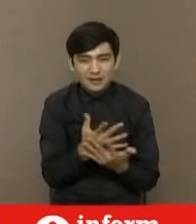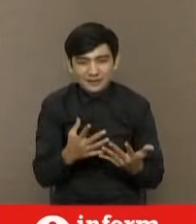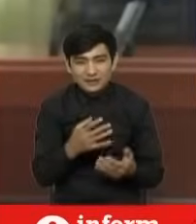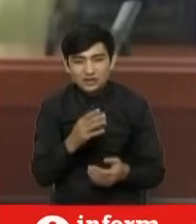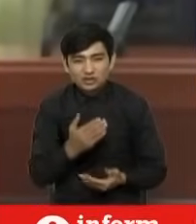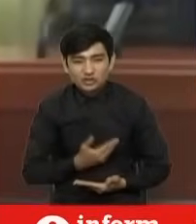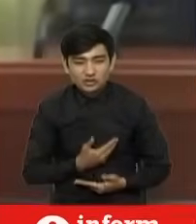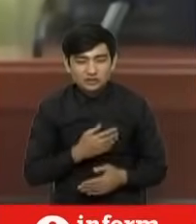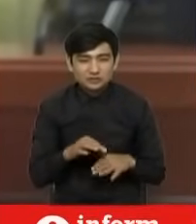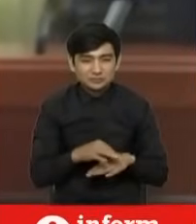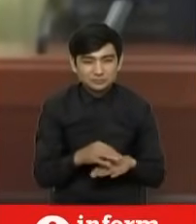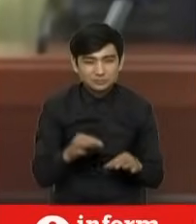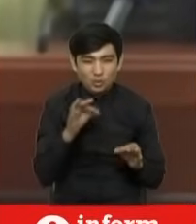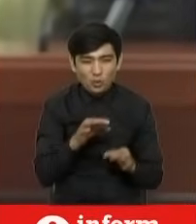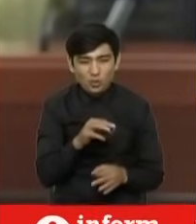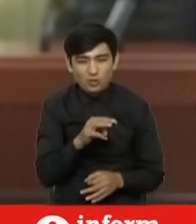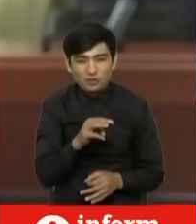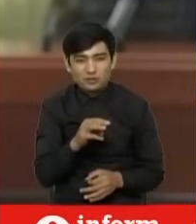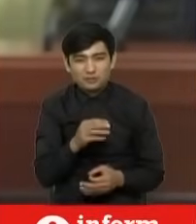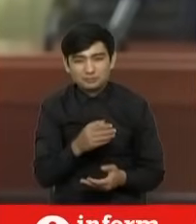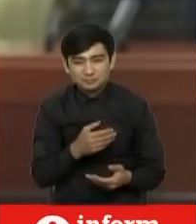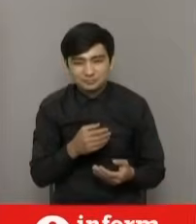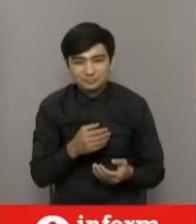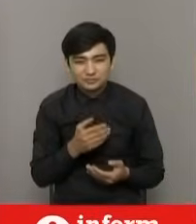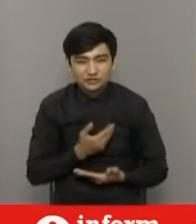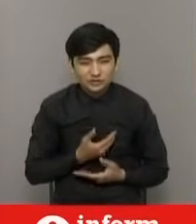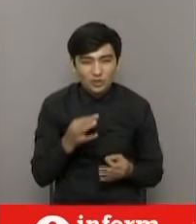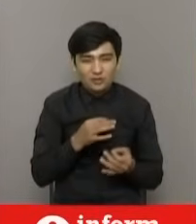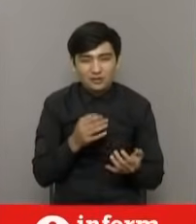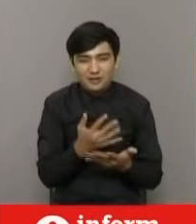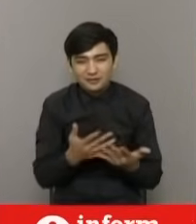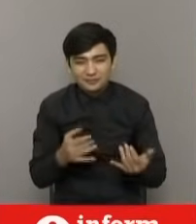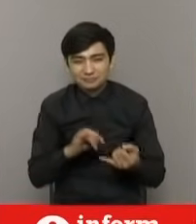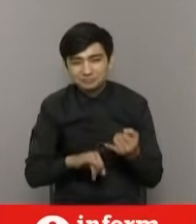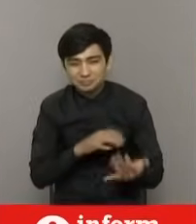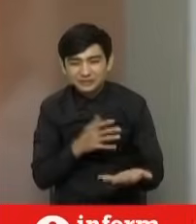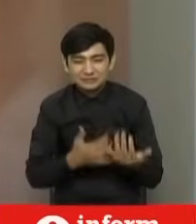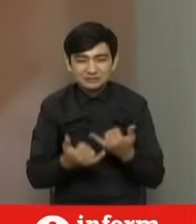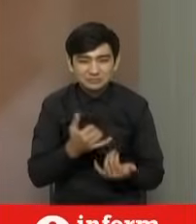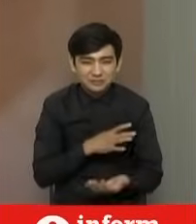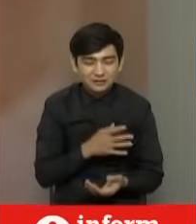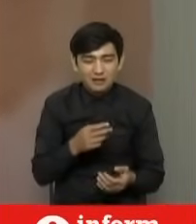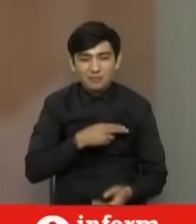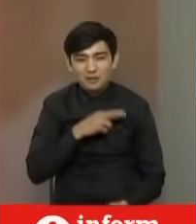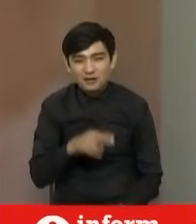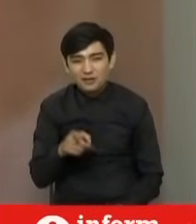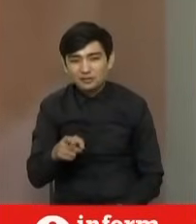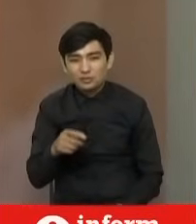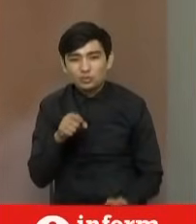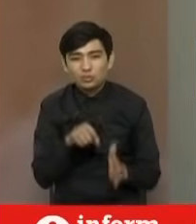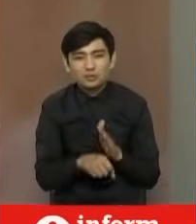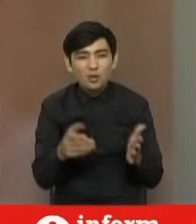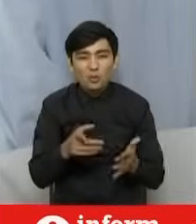жизни супругов. Смягчающим обстоятельством суд посчитал аморальное поведение погибшей. Но в чем именно уличили убитую,